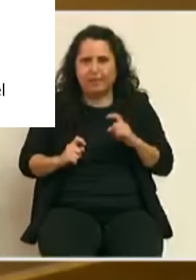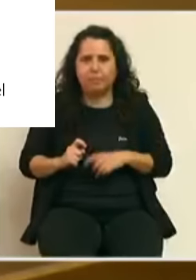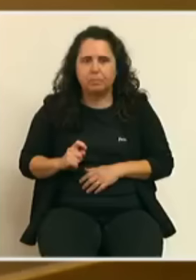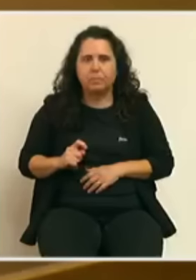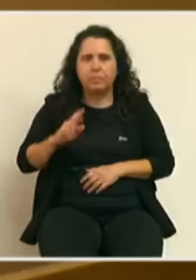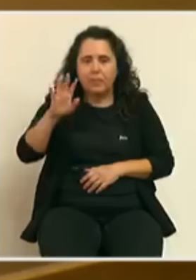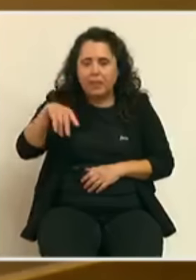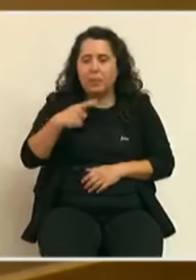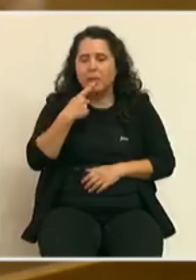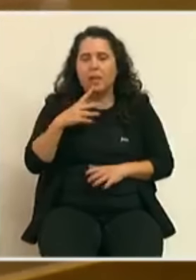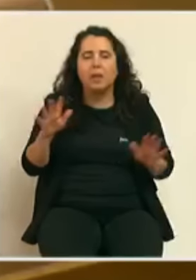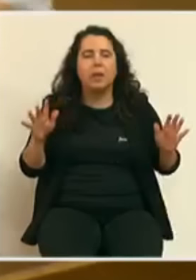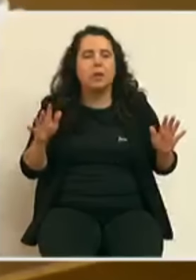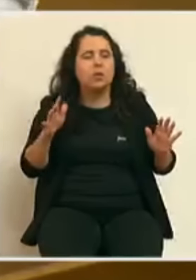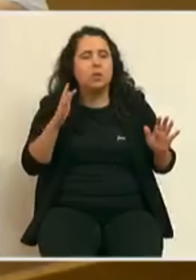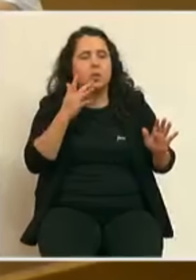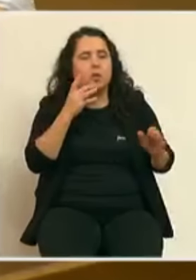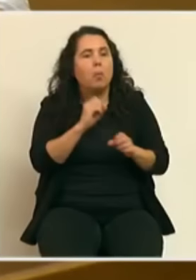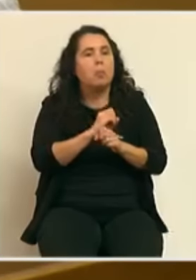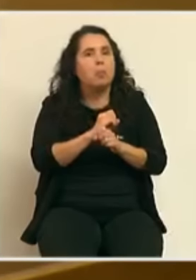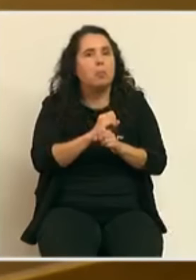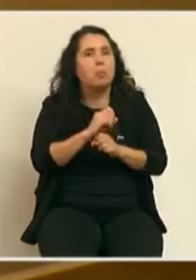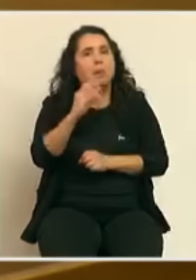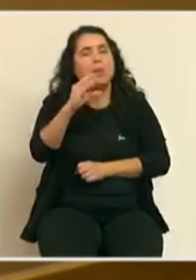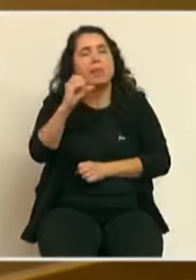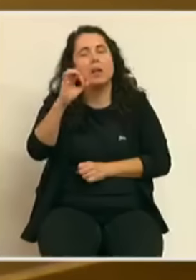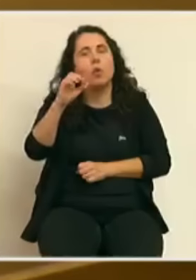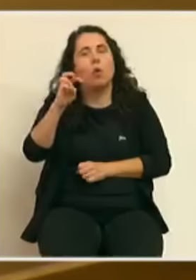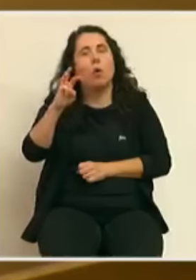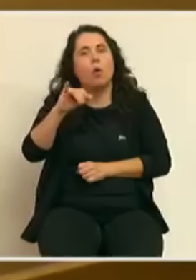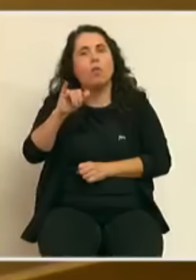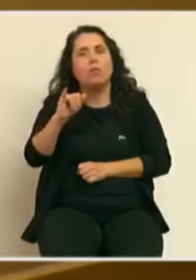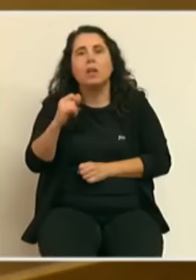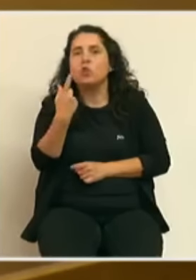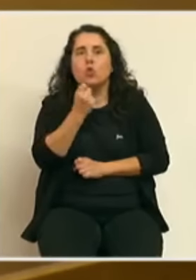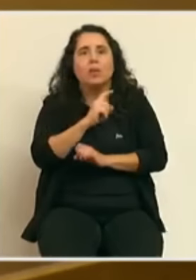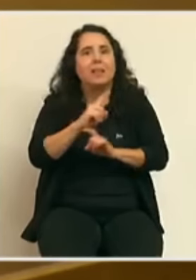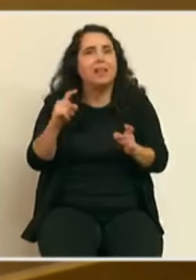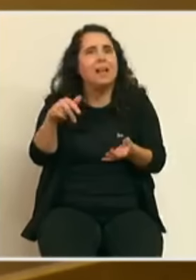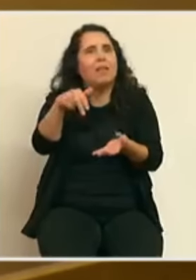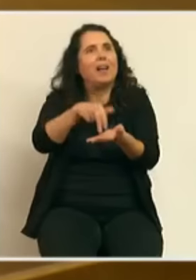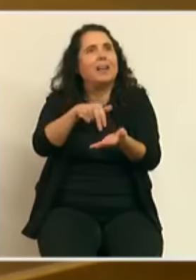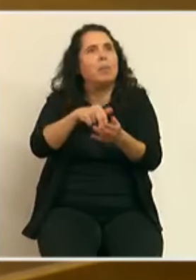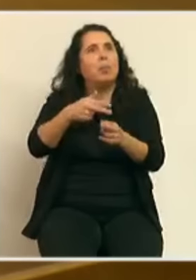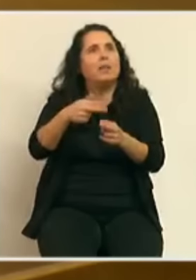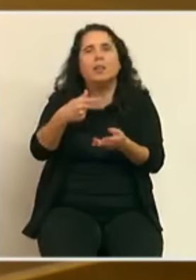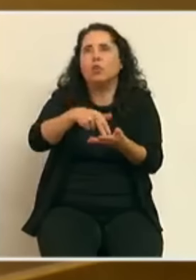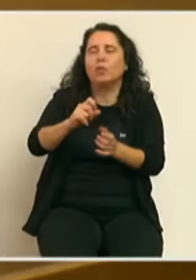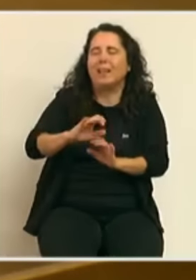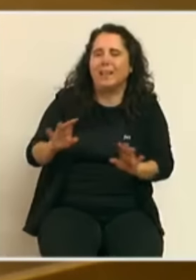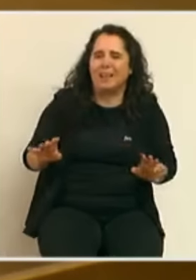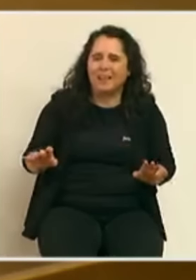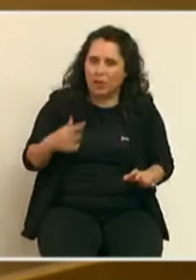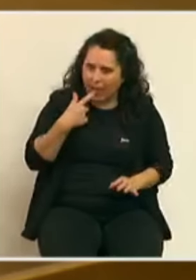quan afirma que en el CECOVI, ho ha fet avui altra vegada, en el CECOVI no hacía falta presència política. Senyor